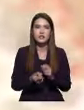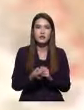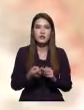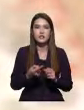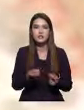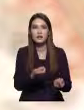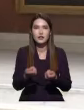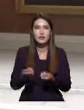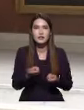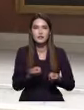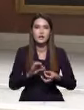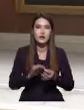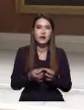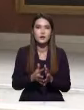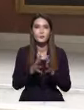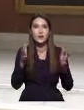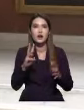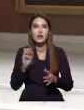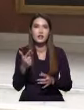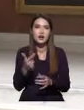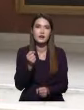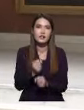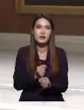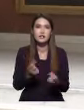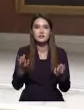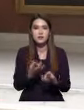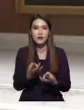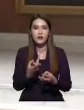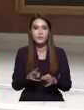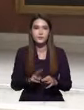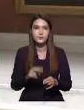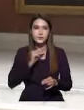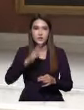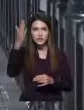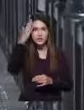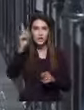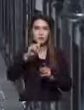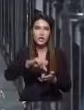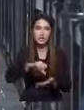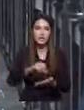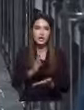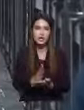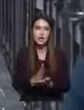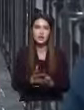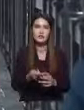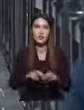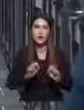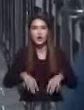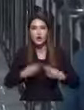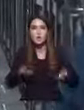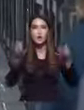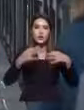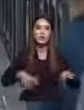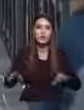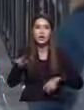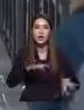жүйесіне үлкен қадам жасау керек. Сот жүйесіне үлкен серпін беру керек арғай дамыту үшін. Қазақстан өзін демократиялық,